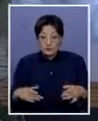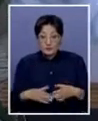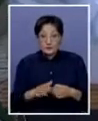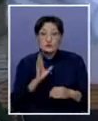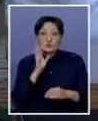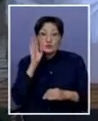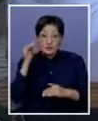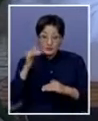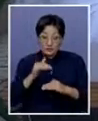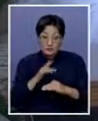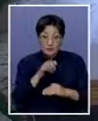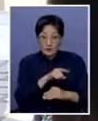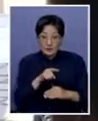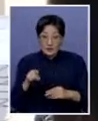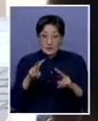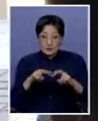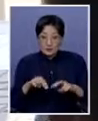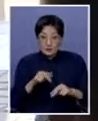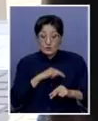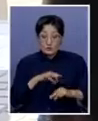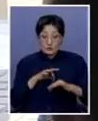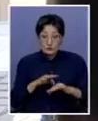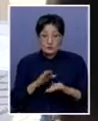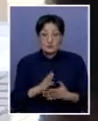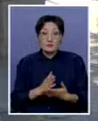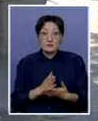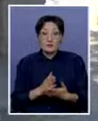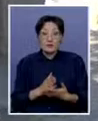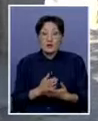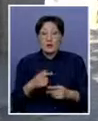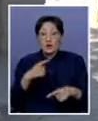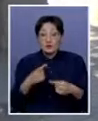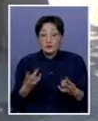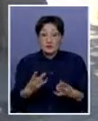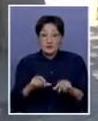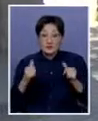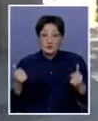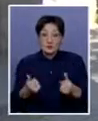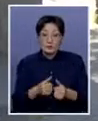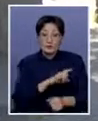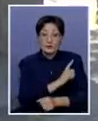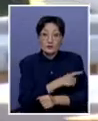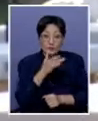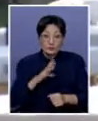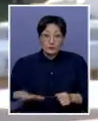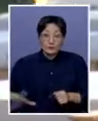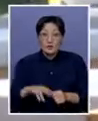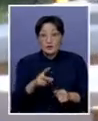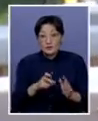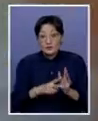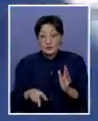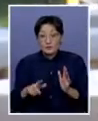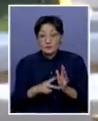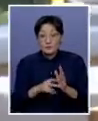таңның атысынан кештің батысына дейін тексеріс жұмыстарын жүргізіп жатырмыз дейді. Айта кетейін, карантин күшейтілгелі аймақта